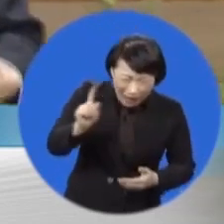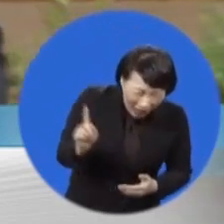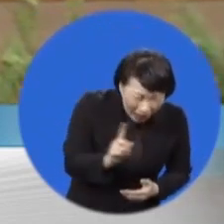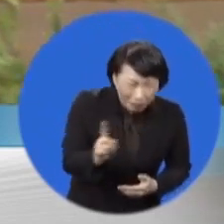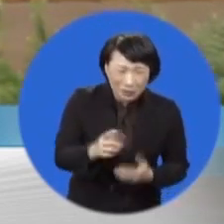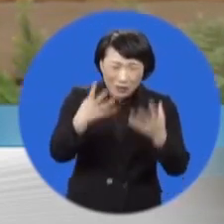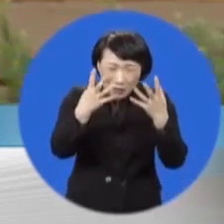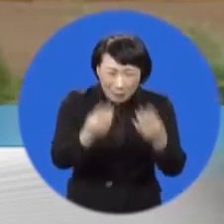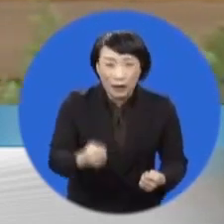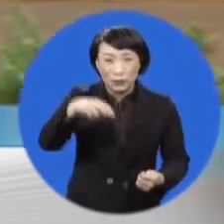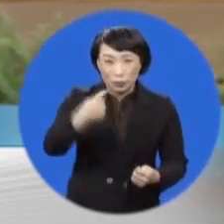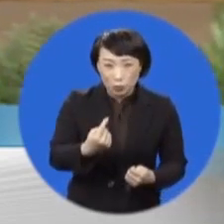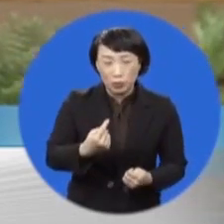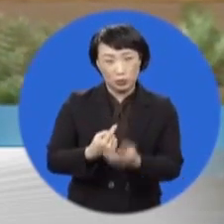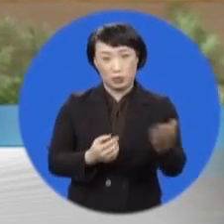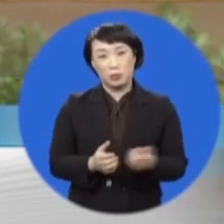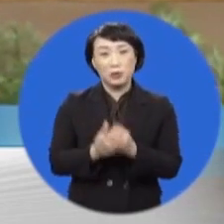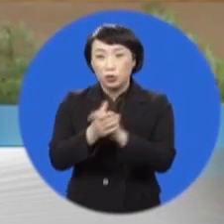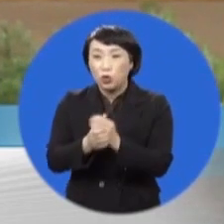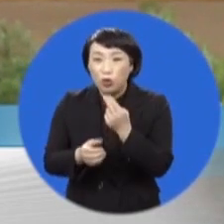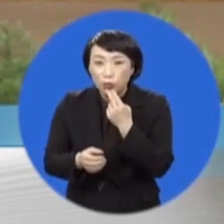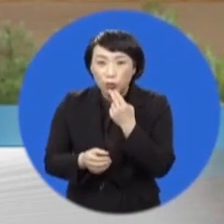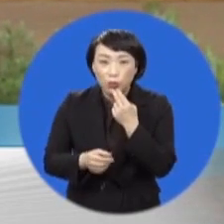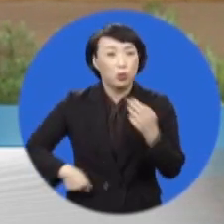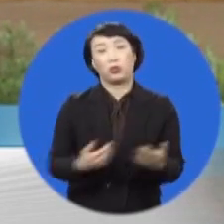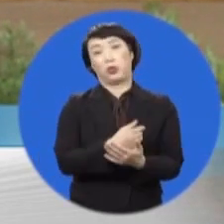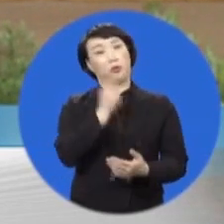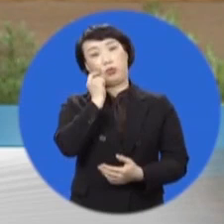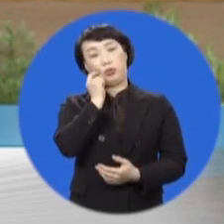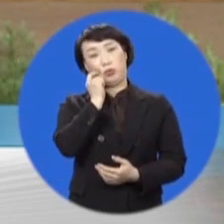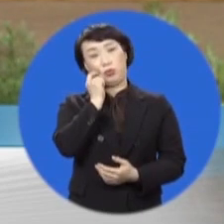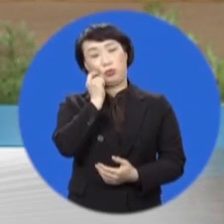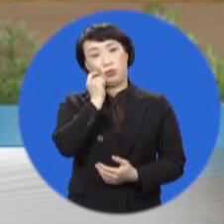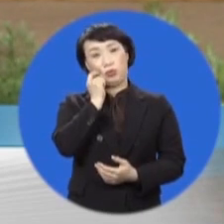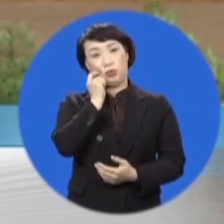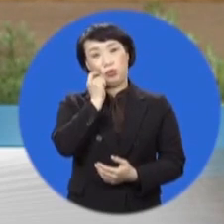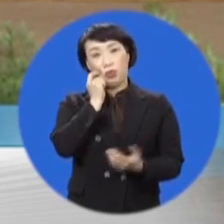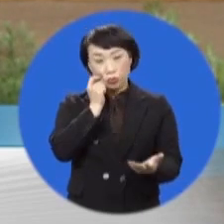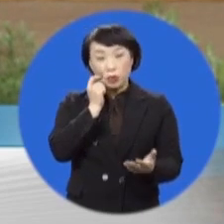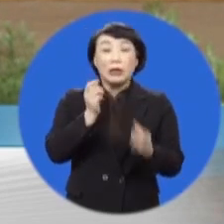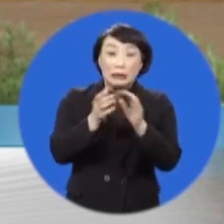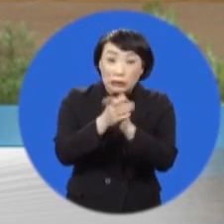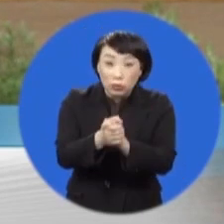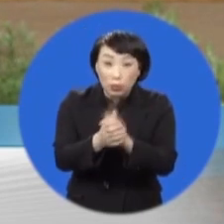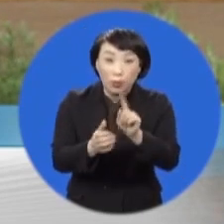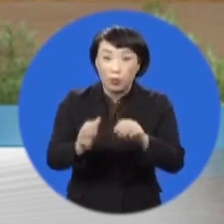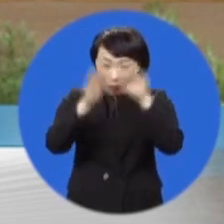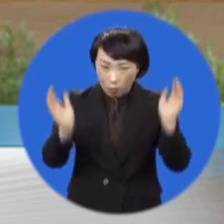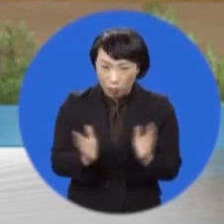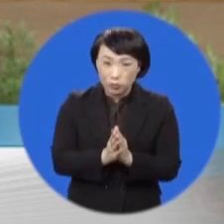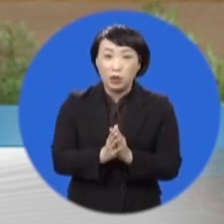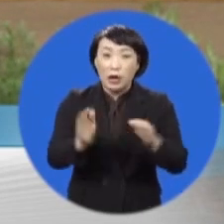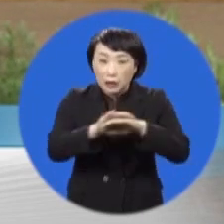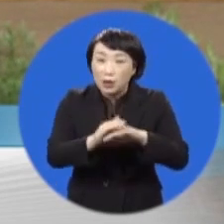학생들이 많아 보 기도하지 않고는 회기 알 수 있다 예 기둥은 아 인구